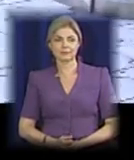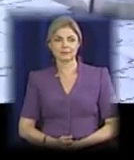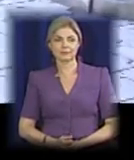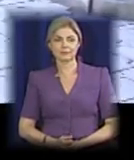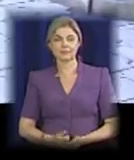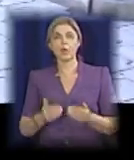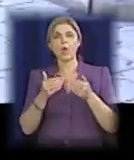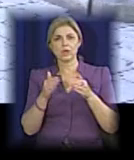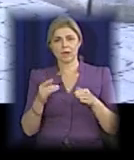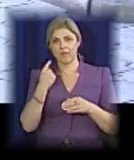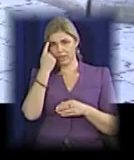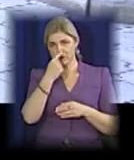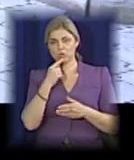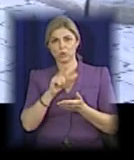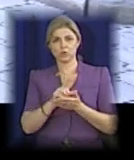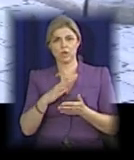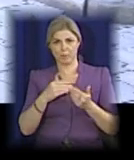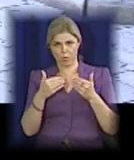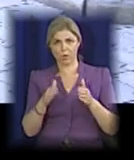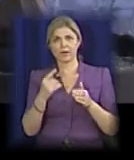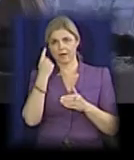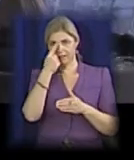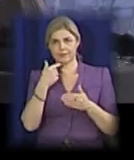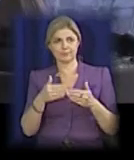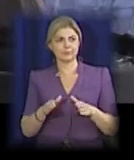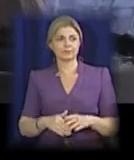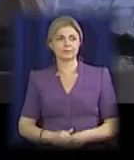відкриваємо ліцо. Ліцо повинно бути відкритим.